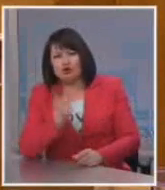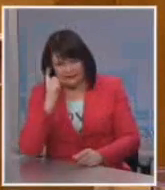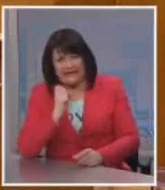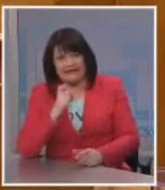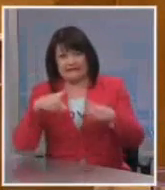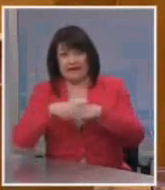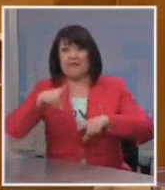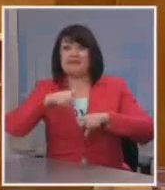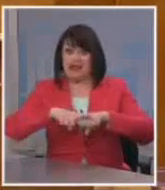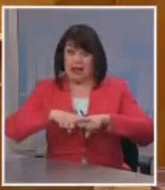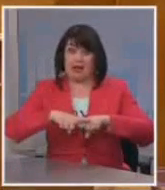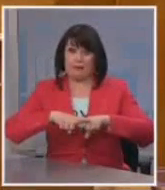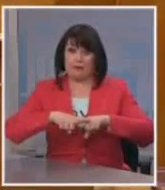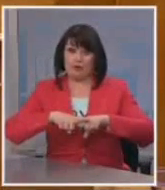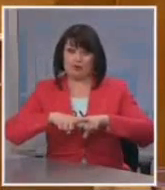Τράπεζας της Ελλάδος